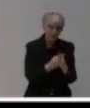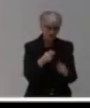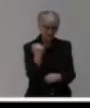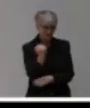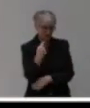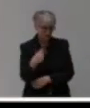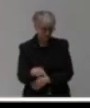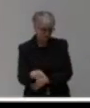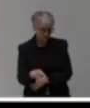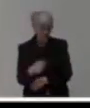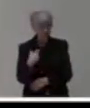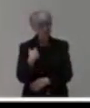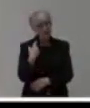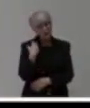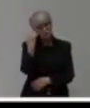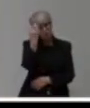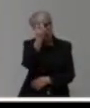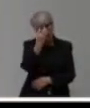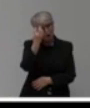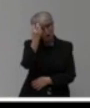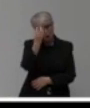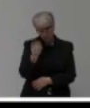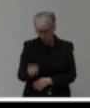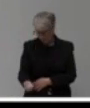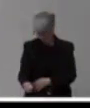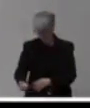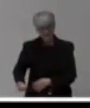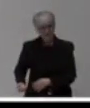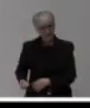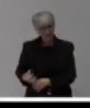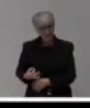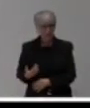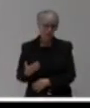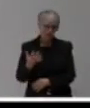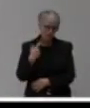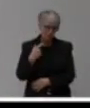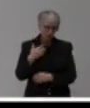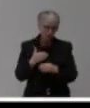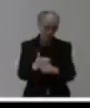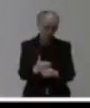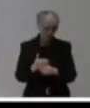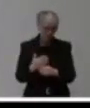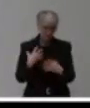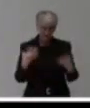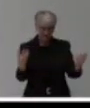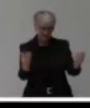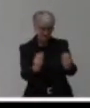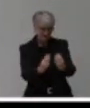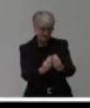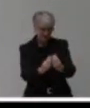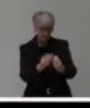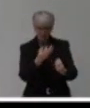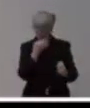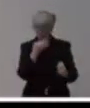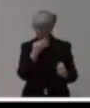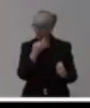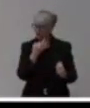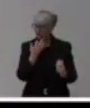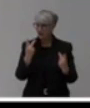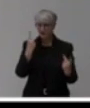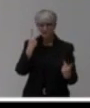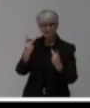E un sogno nel cassetto, l'abbiamo voluto così condividere qui con voi, è quello del